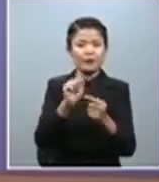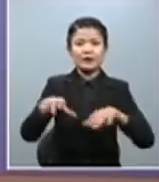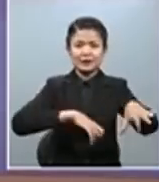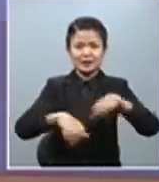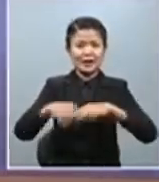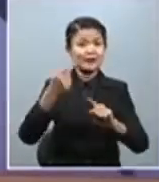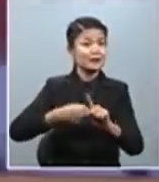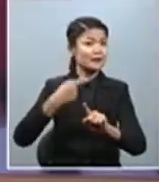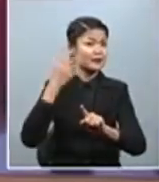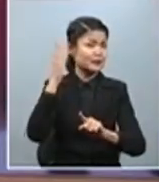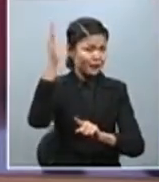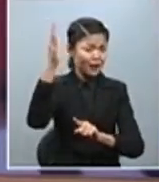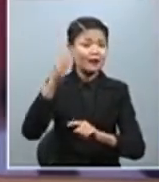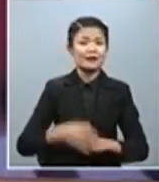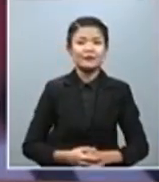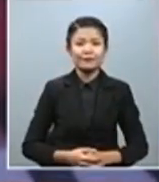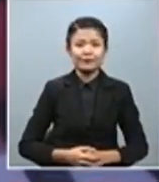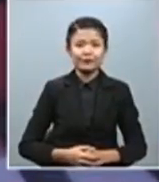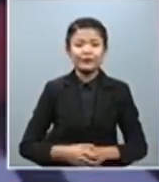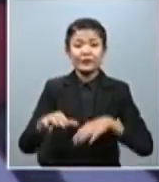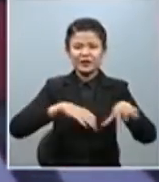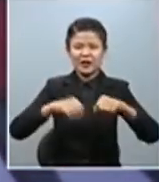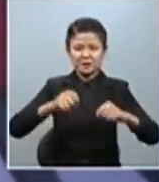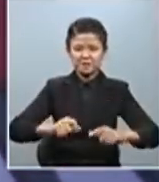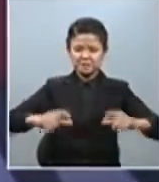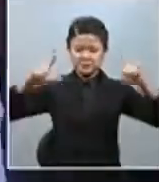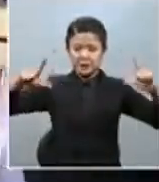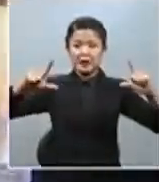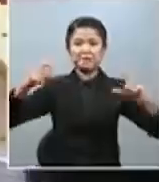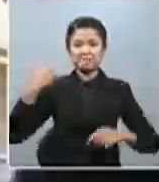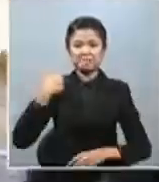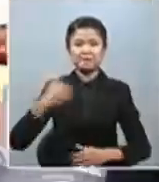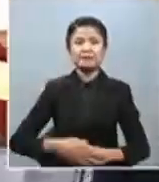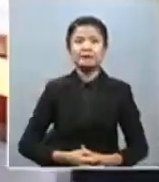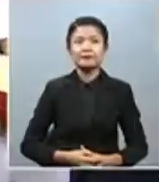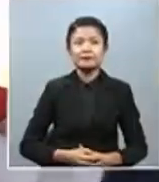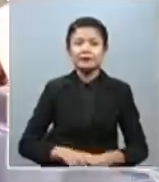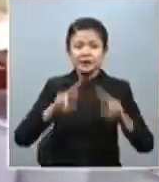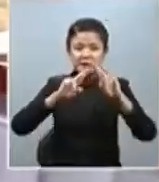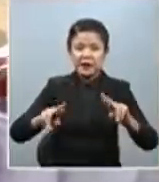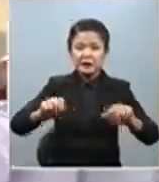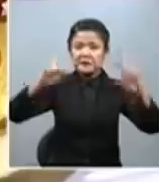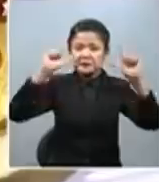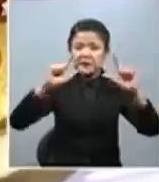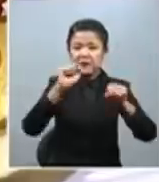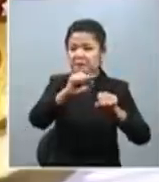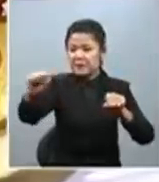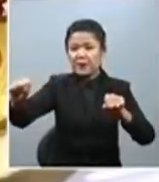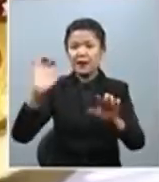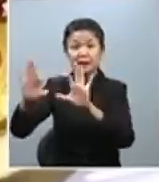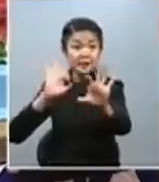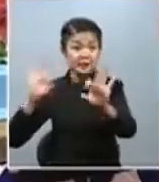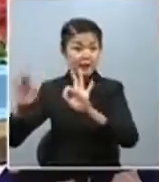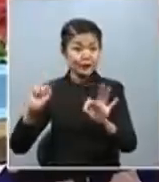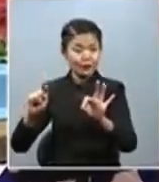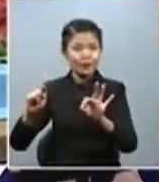าค่ะซึ่งครั้งนี้ค่ะอาต๋อยไต้พบบอกว่าจะจัดยิ่งใหญ่กว่าเดิมค่ะ ร้านเด็ดร้านดังที่ผ่านการการันตีจากรายการครัวคุ